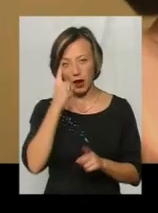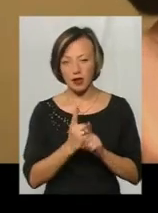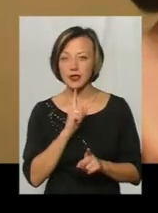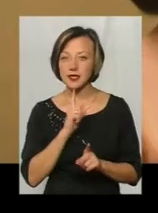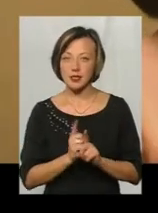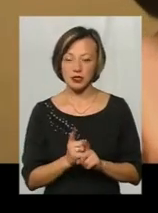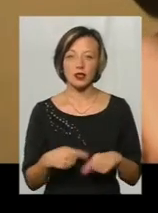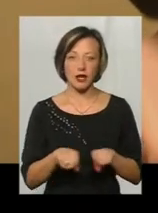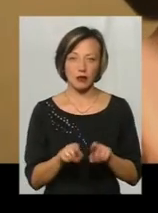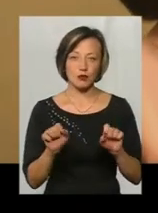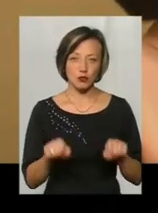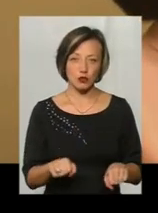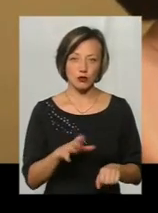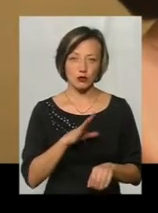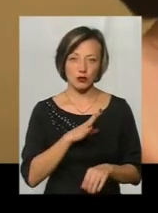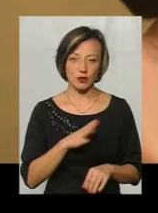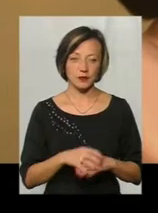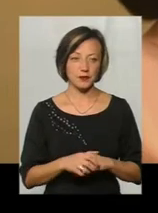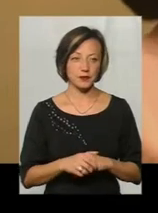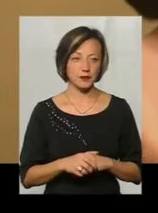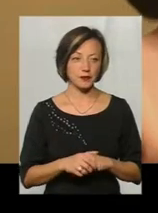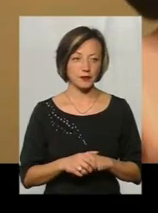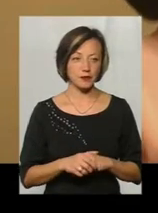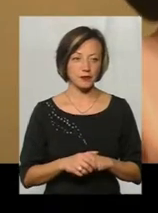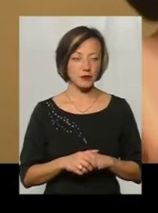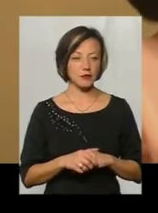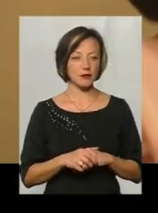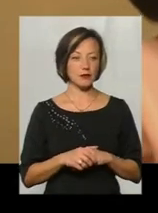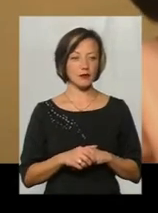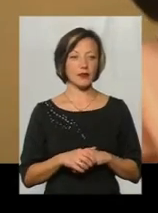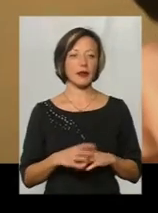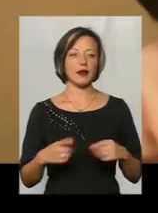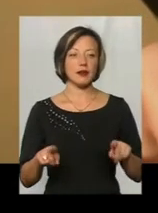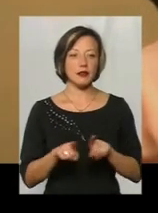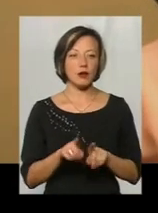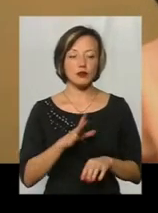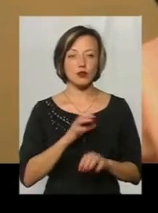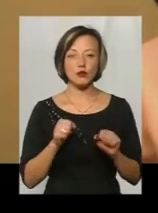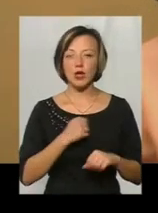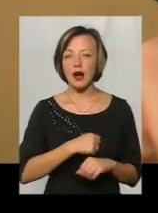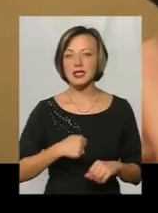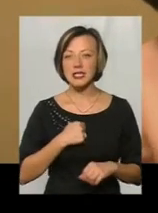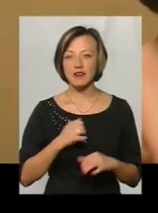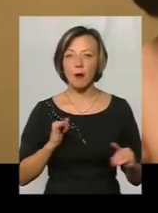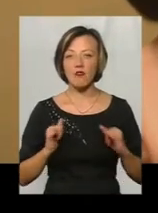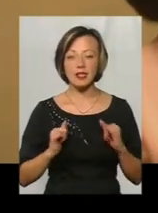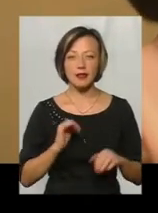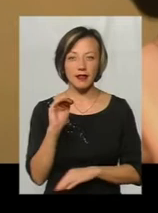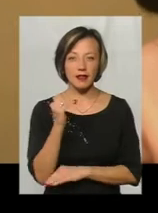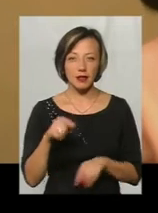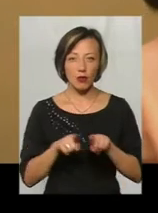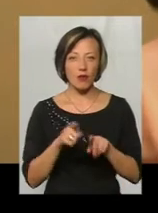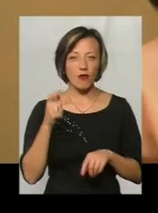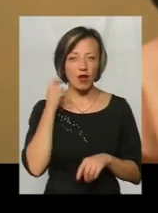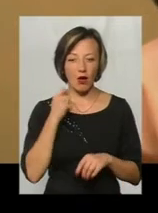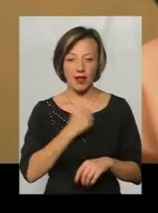сестрички теж може визивати такі явища. Також може бути агресивна поведінка дитини такого віку, як